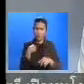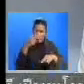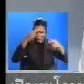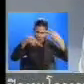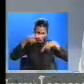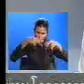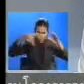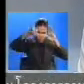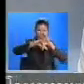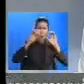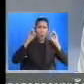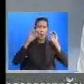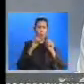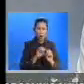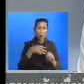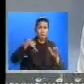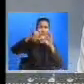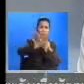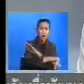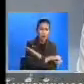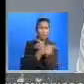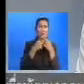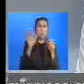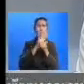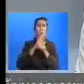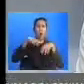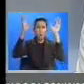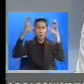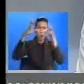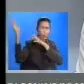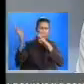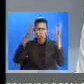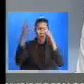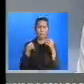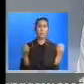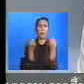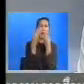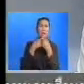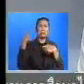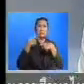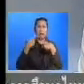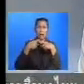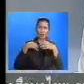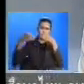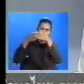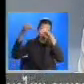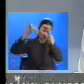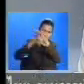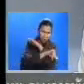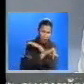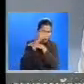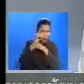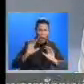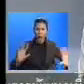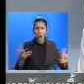ดำน้ำที่จมหายไปก่อนหน้านี้เหมือนกันแต่ว่าสภาพอากาศที่มีฝนและลมกระโชกแรงก็ถือเป็นอุปสรรคสำหรับทีมค้นหาครูสอนดำน้ำที่จม